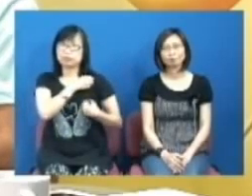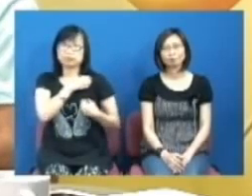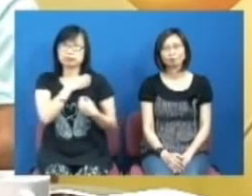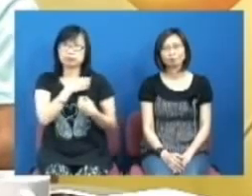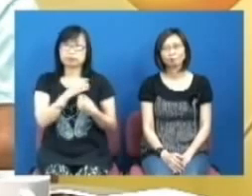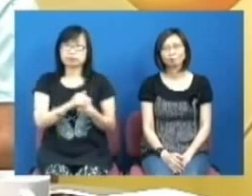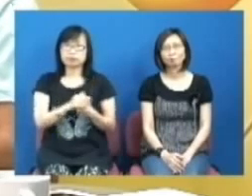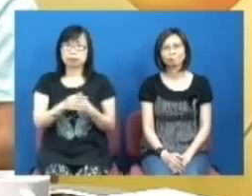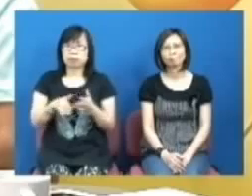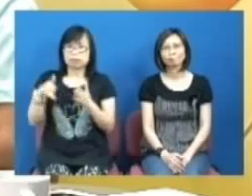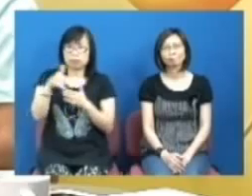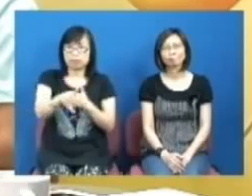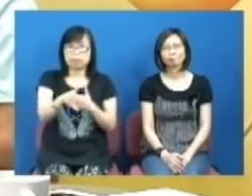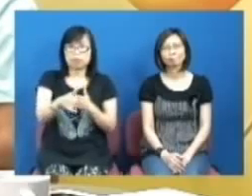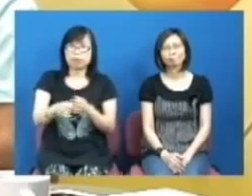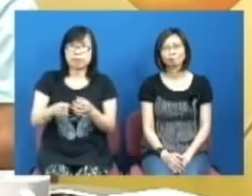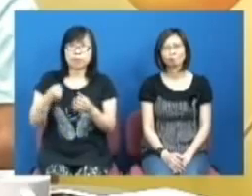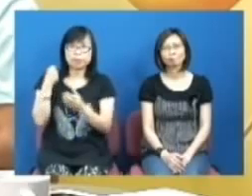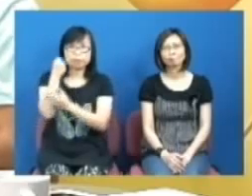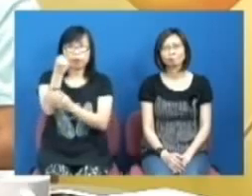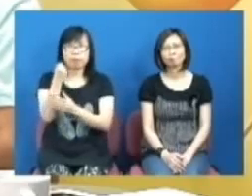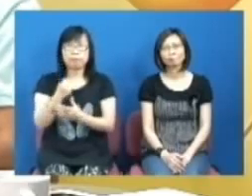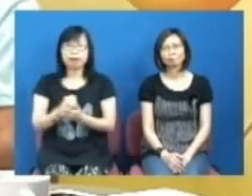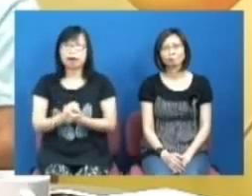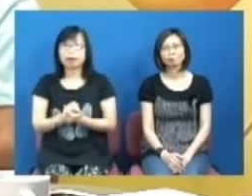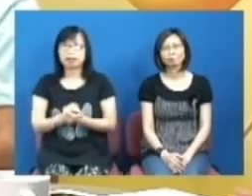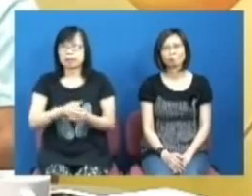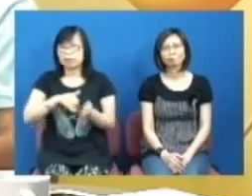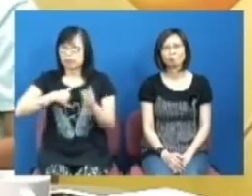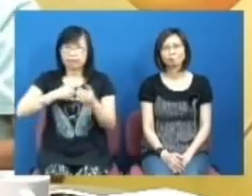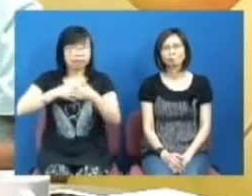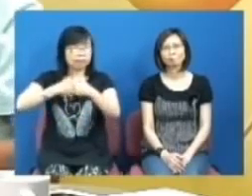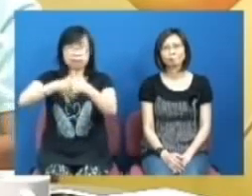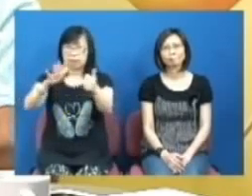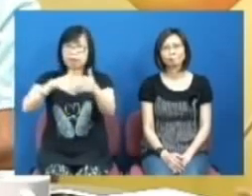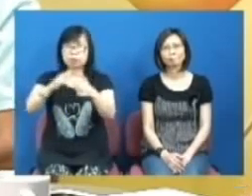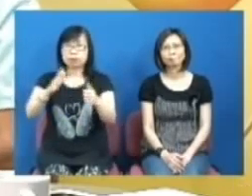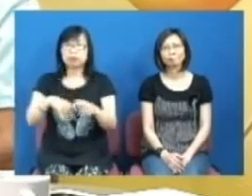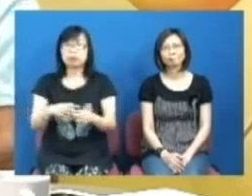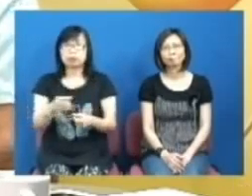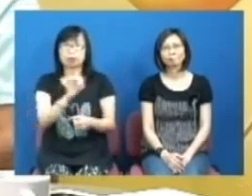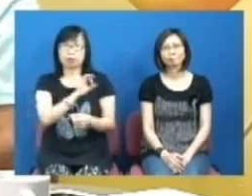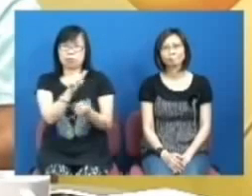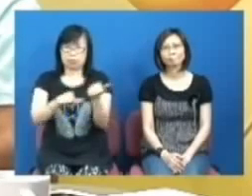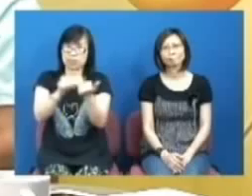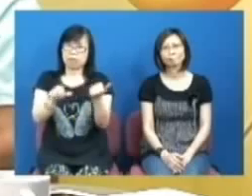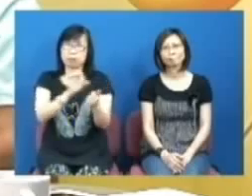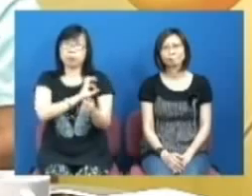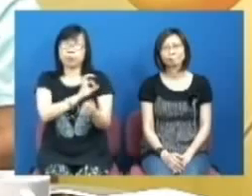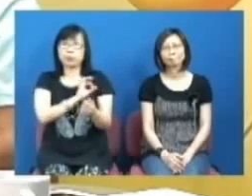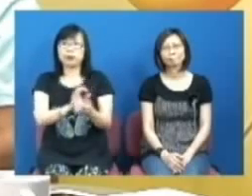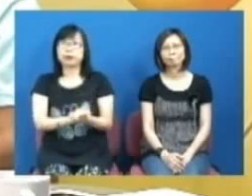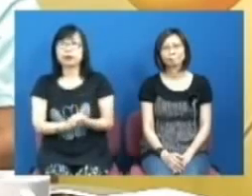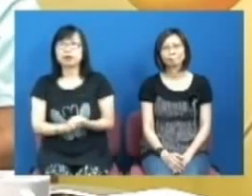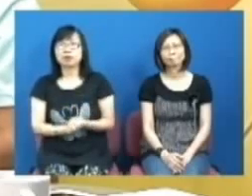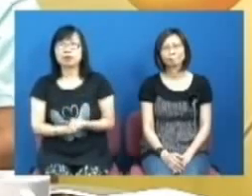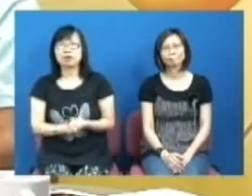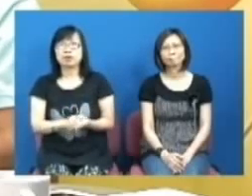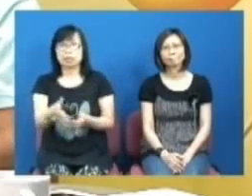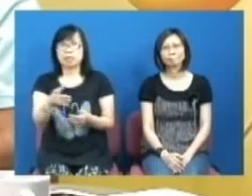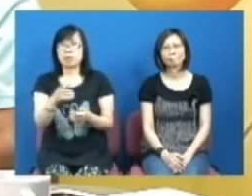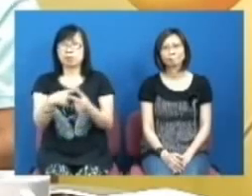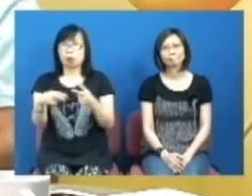我哋，令到我哋被踢出議會，因而咧就影響呢、這個即係即係呢個泛